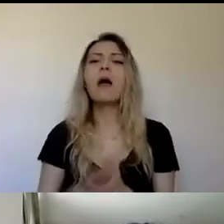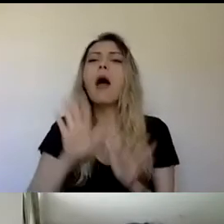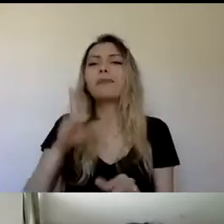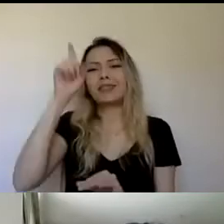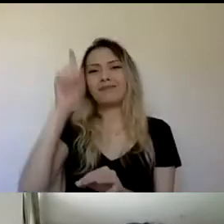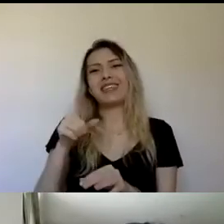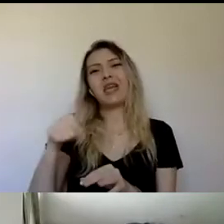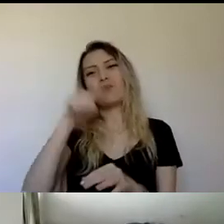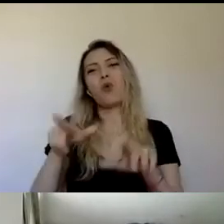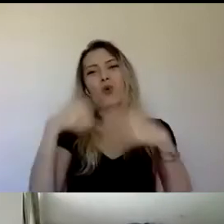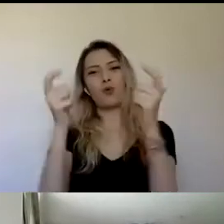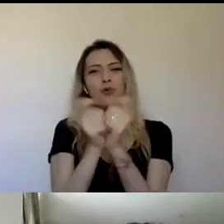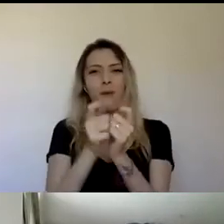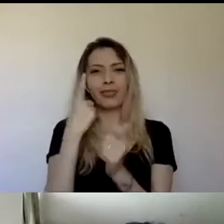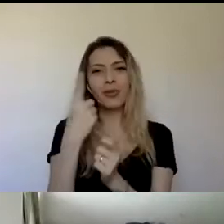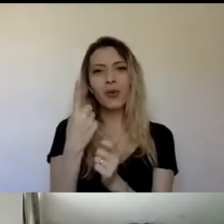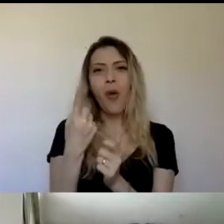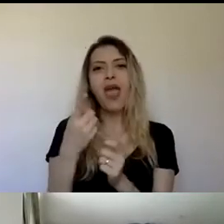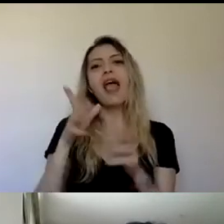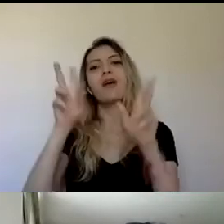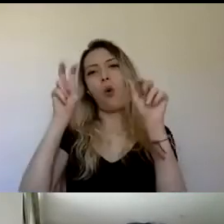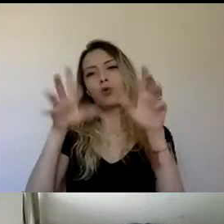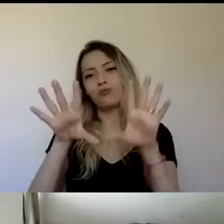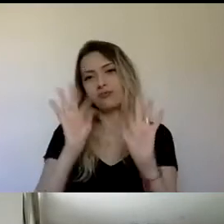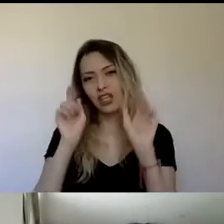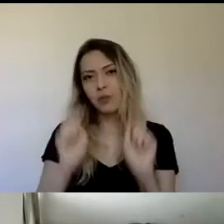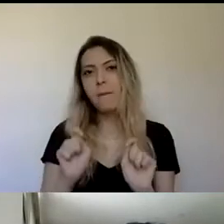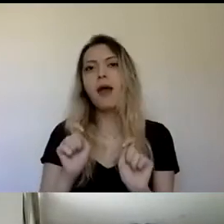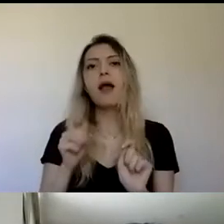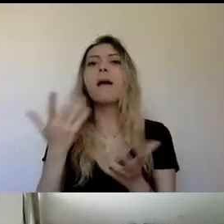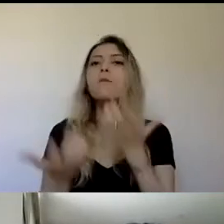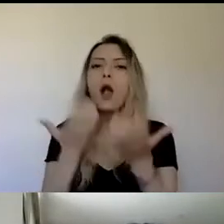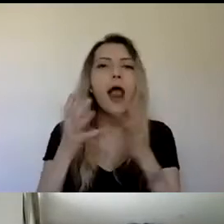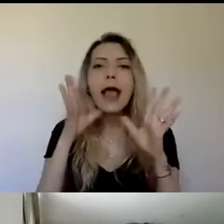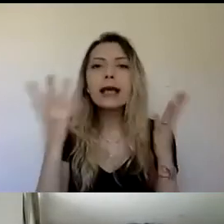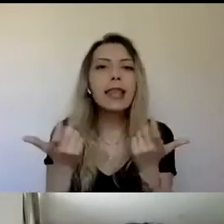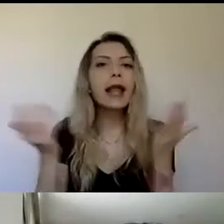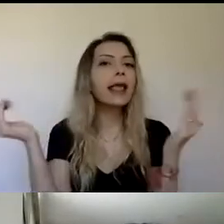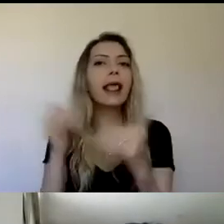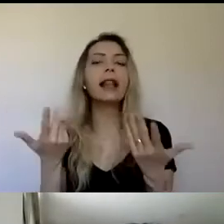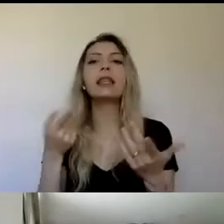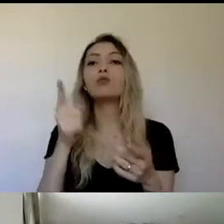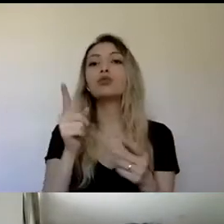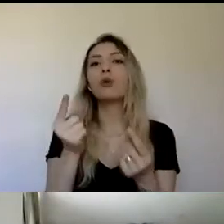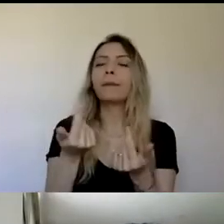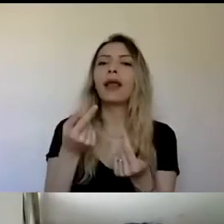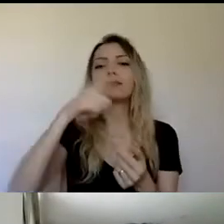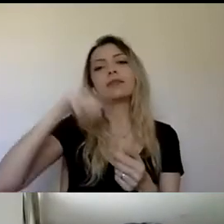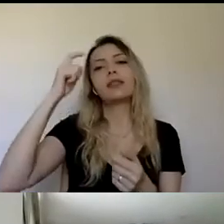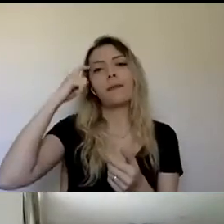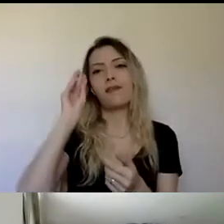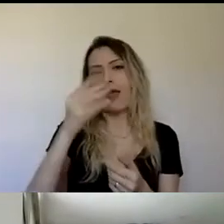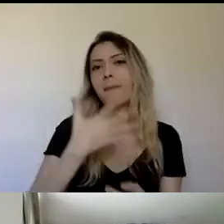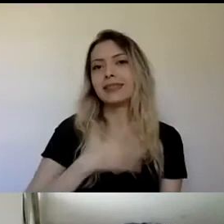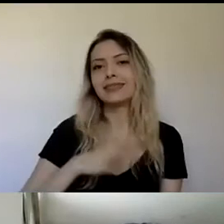biraz bu hem kaynağı hem de insan hakları göstergeleri nedir'i biraz tanıtmak istedik.